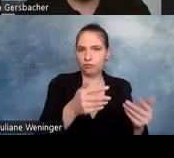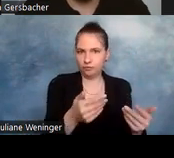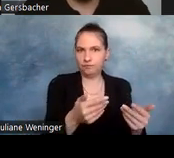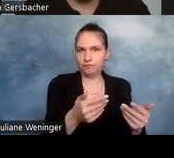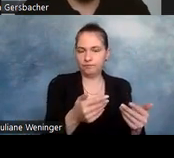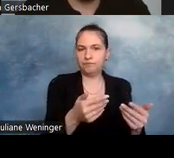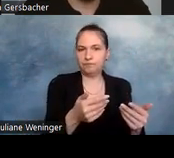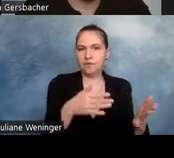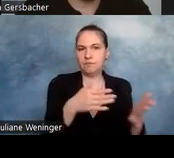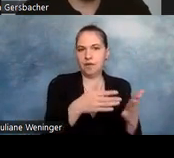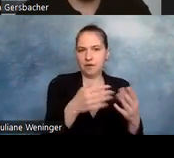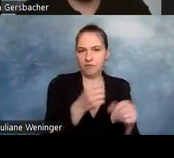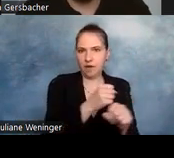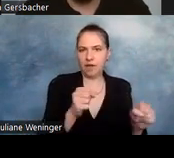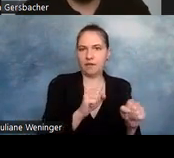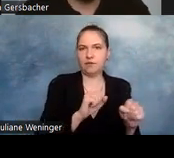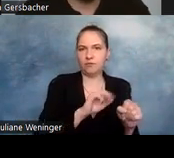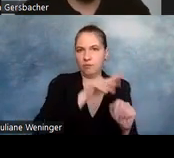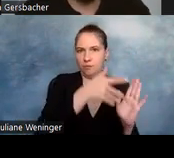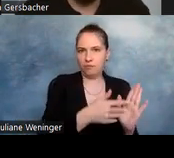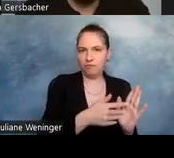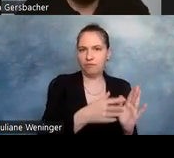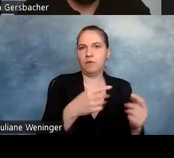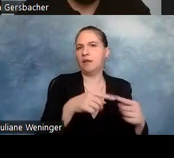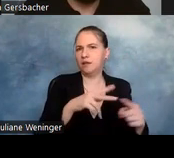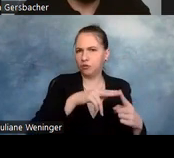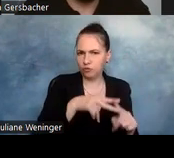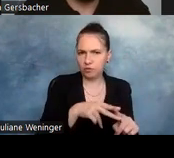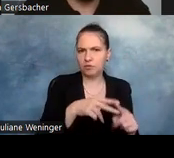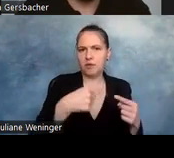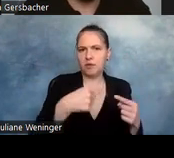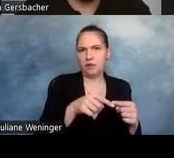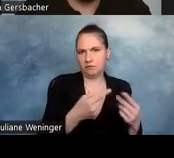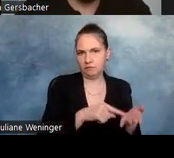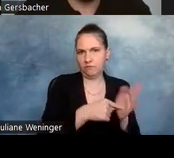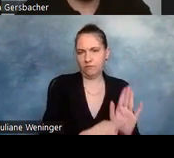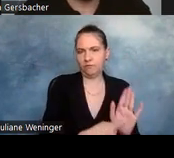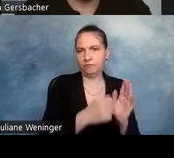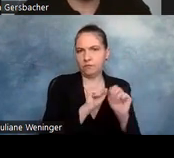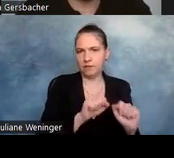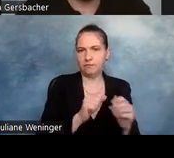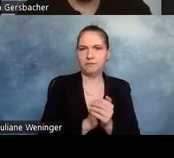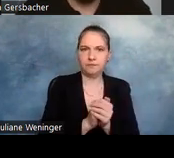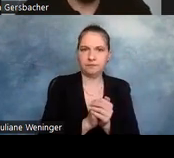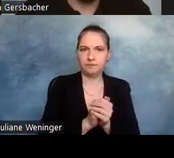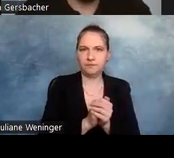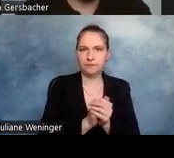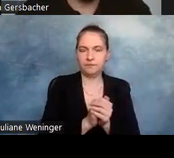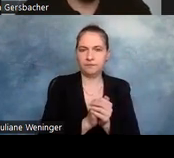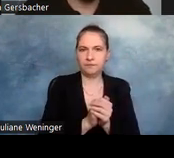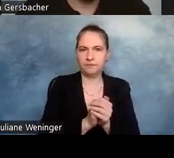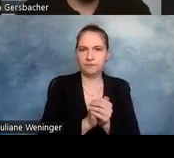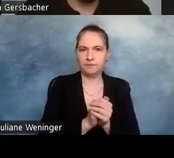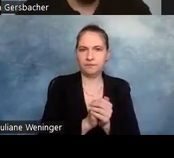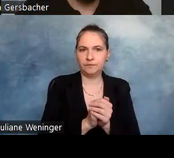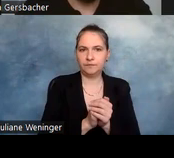wirklich auf barrierefrei testen. Das sind verschiedene andere Tools. Die werde ich dann gleich noch zeigen, was man so verwenden kann, um einfach einfacher zu